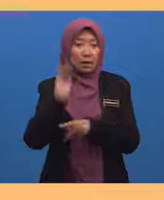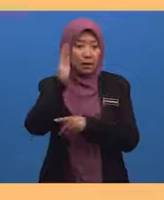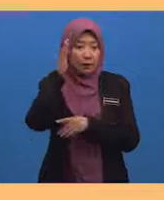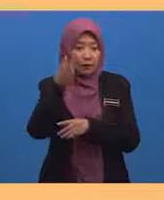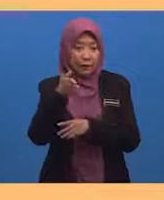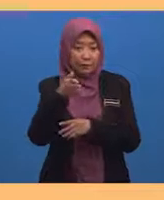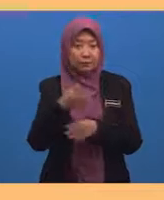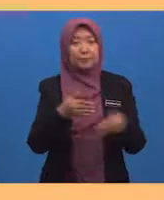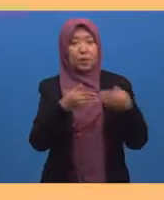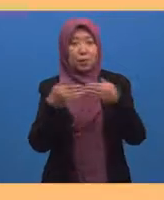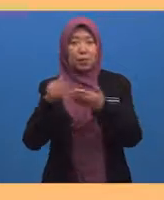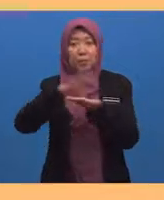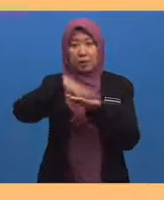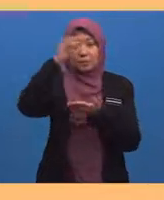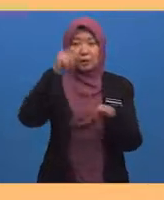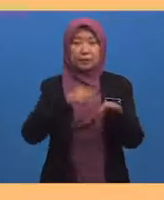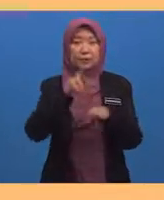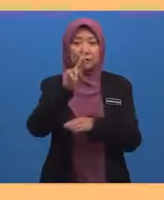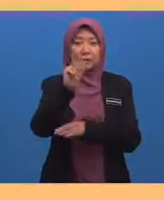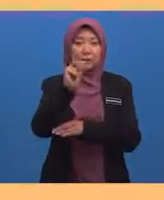melanjutkan pelajaran di Rangkang.